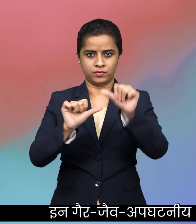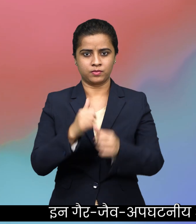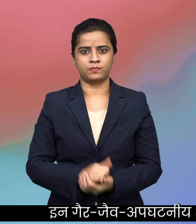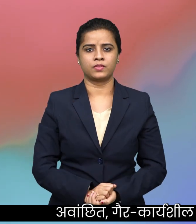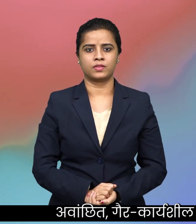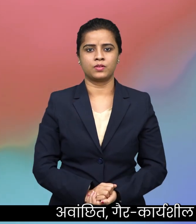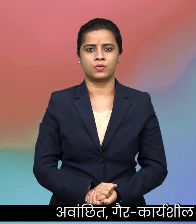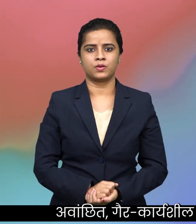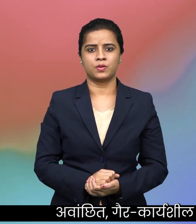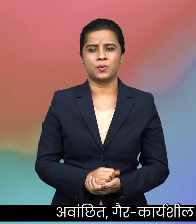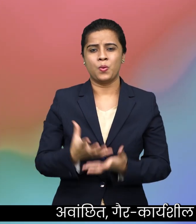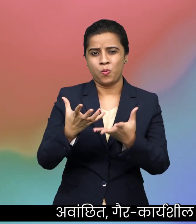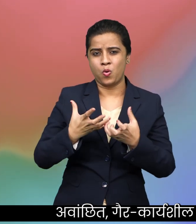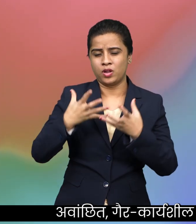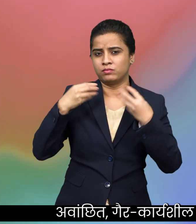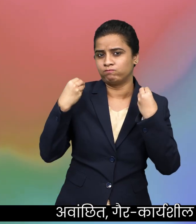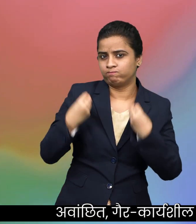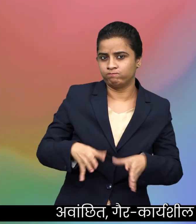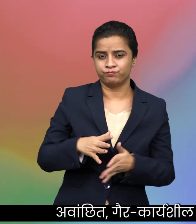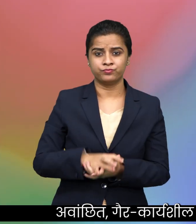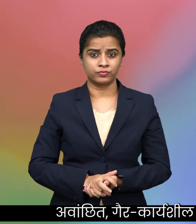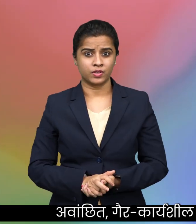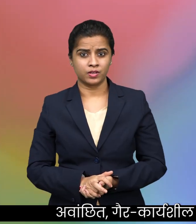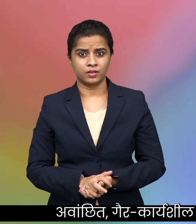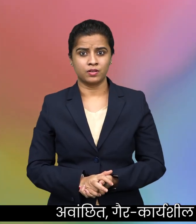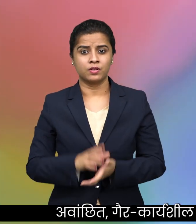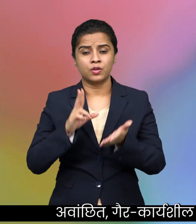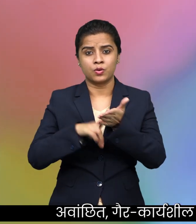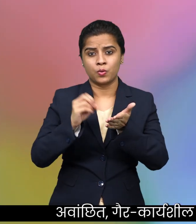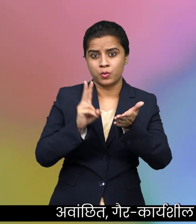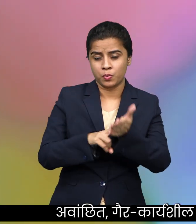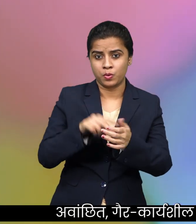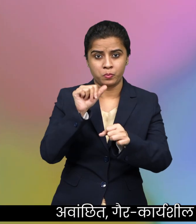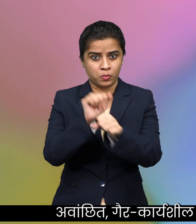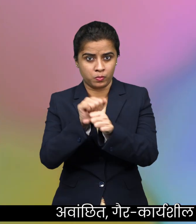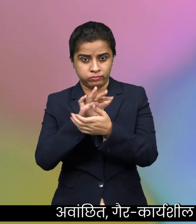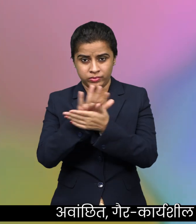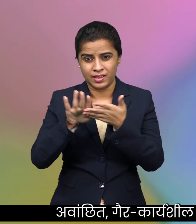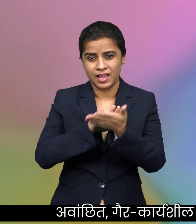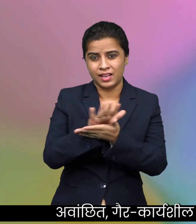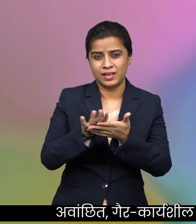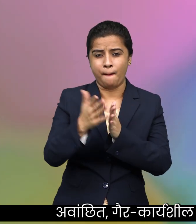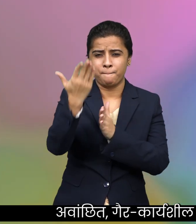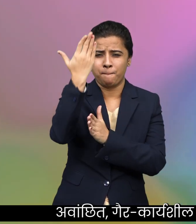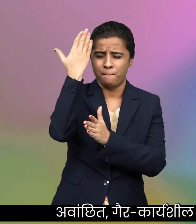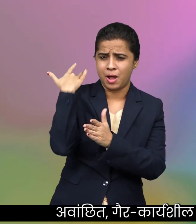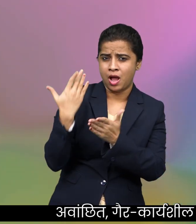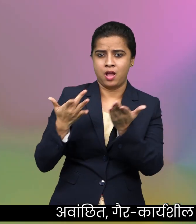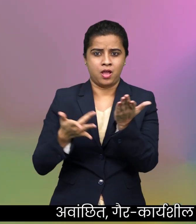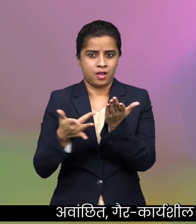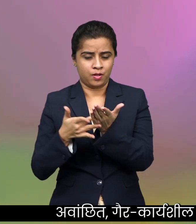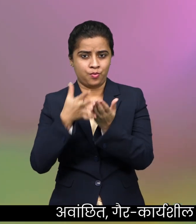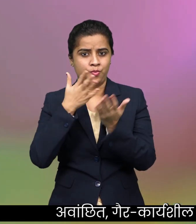और जैविक प्रक्रियाओं द्वारा विघटित नहीं होते हैं। अवांछित, गैर कार्यशील